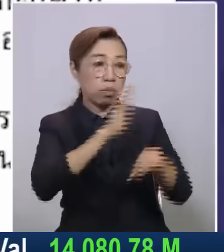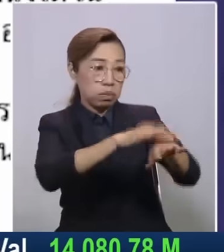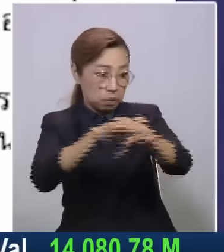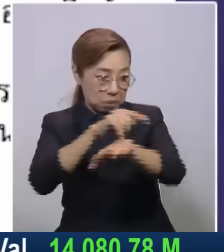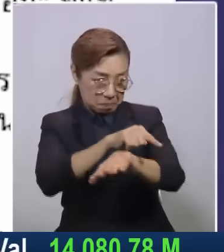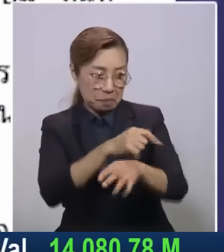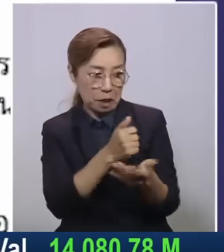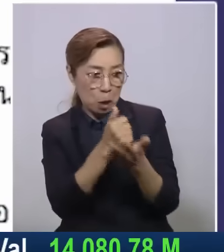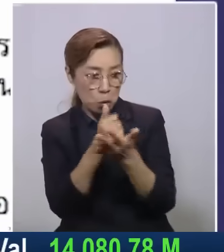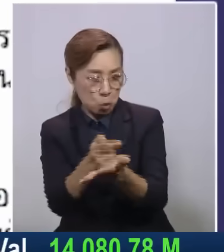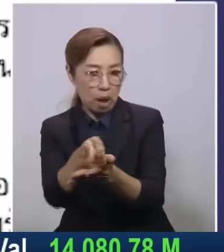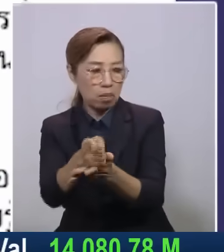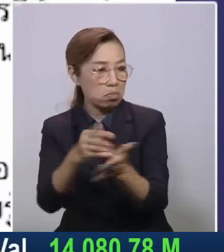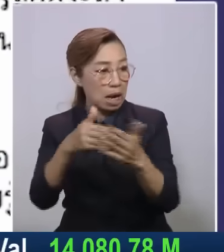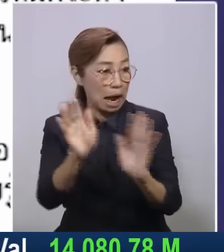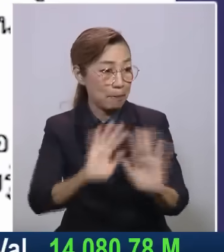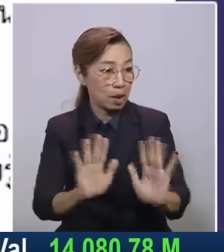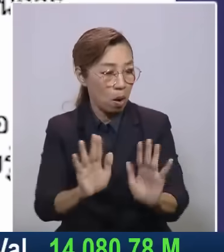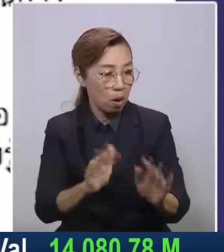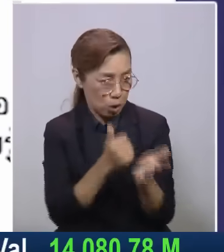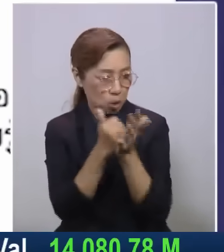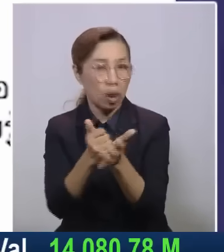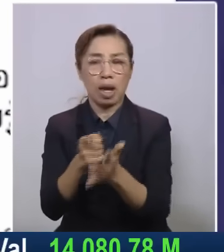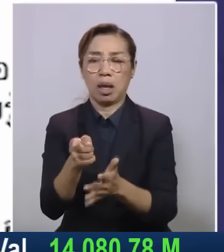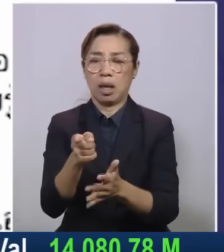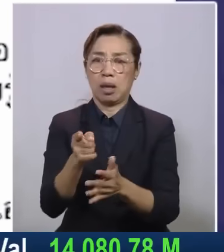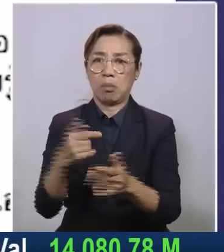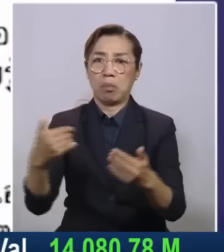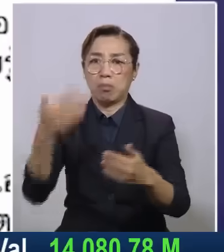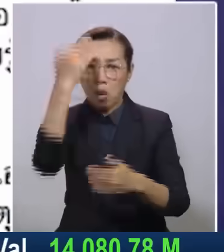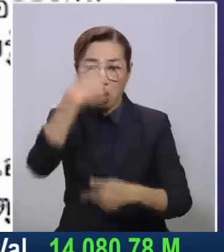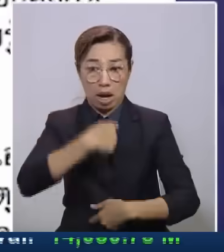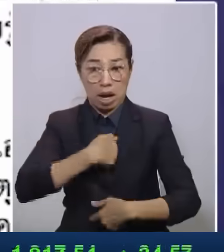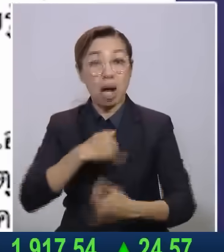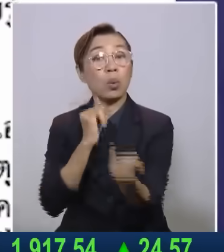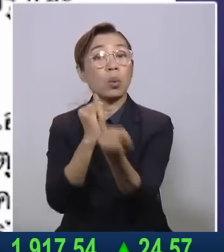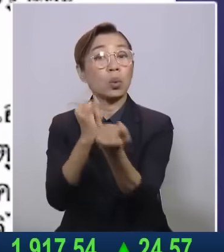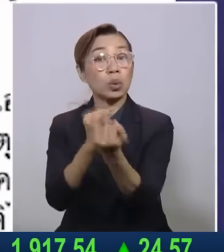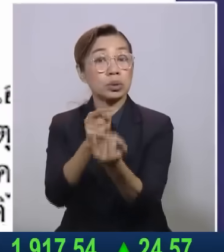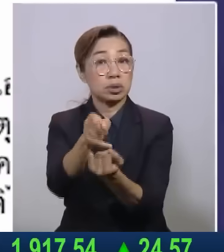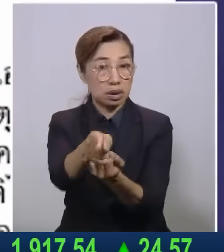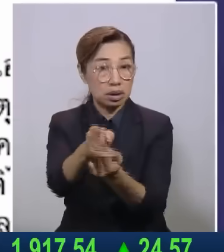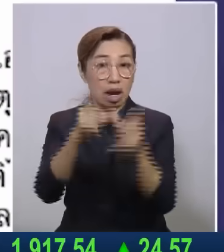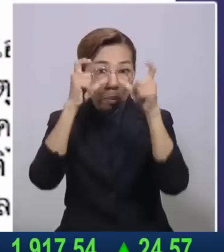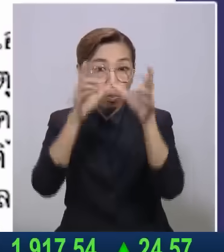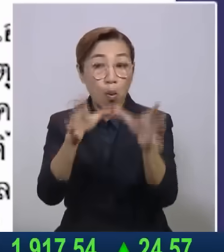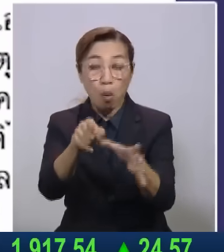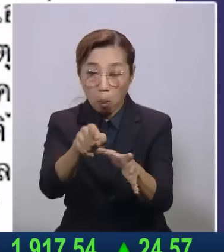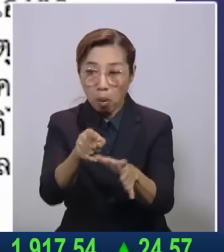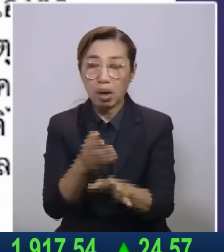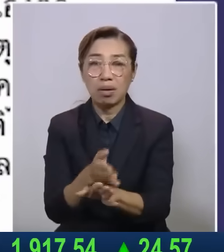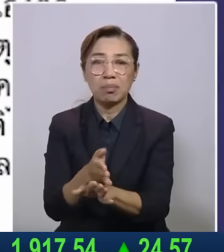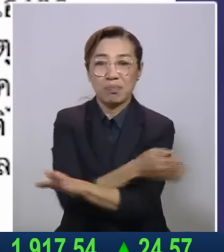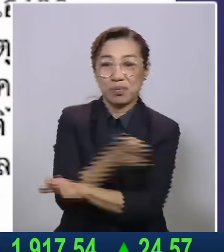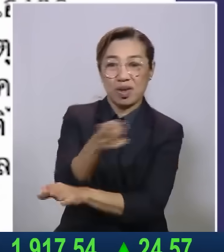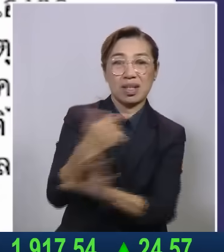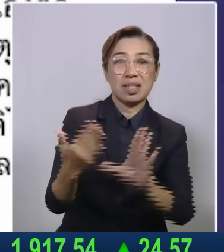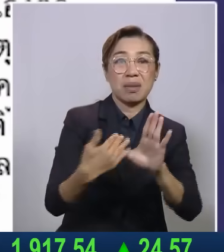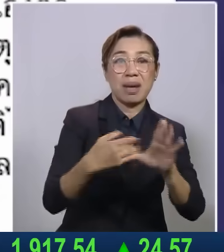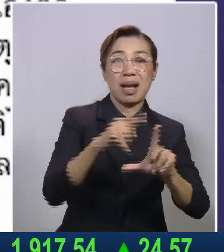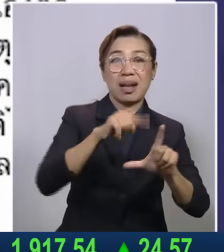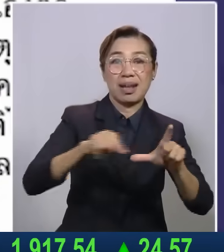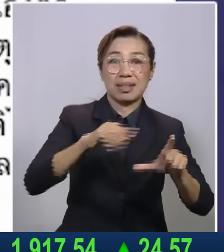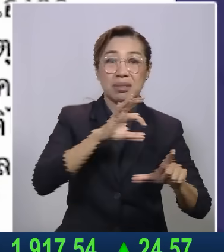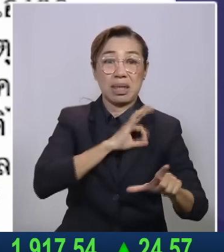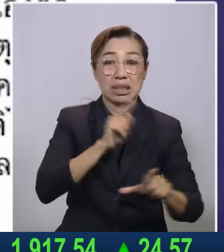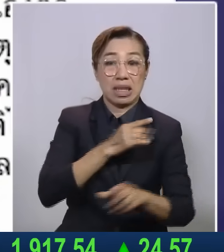เห็นด้วยกับการขับออกเพื่อปกป้องพวกพ้องเพราะว่ารู้จักกันกับนายชยัพวามาก่อนที่จะมาสมัครเป็นสมาชิกพรรคก้าว